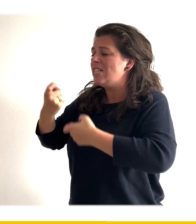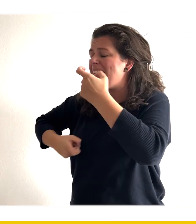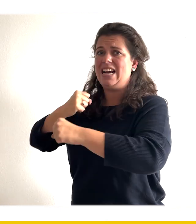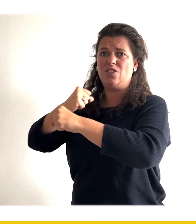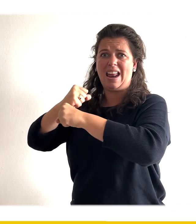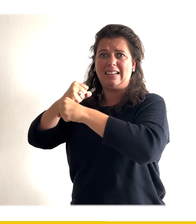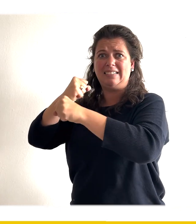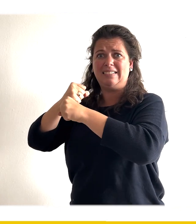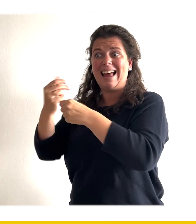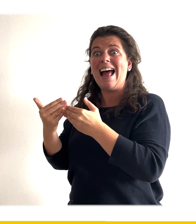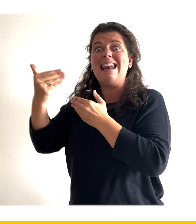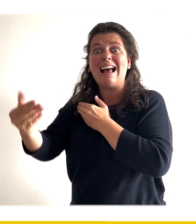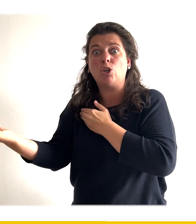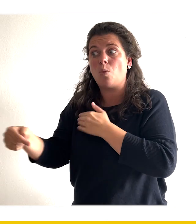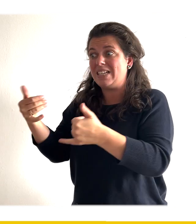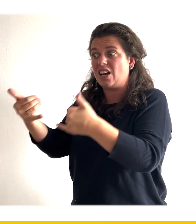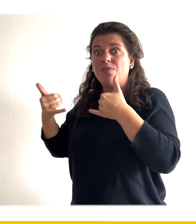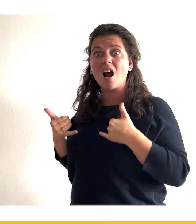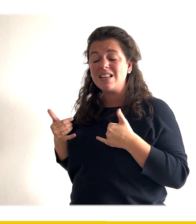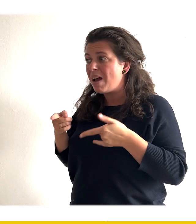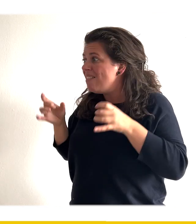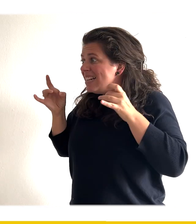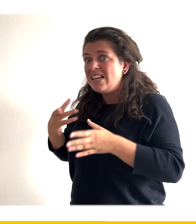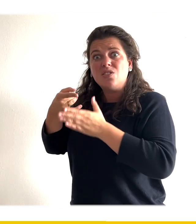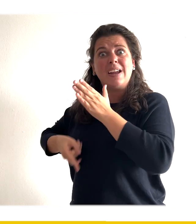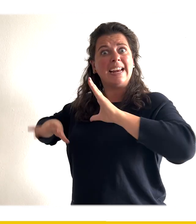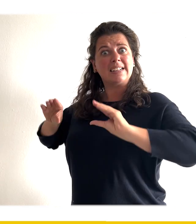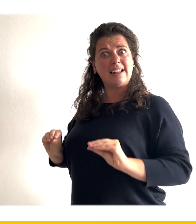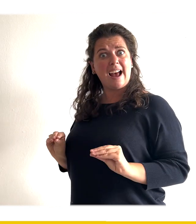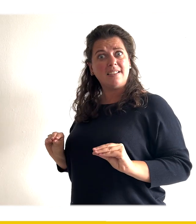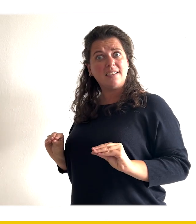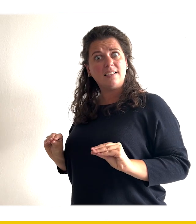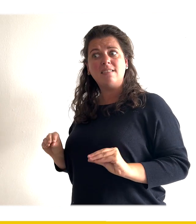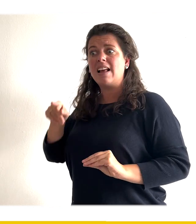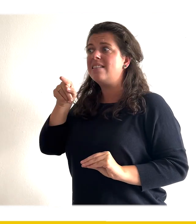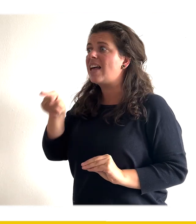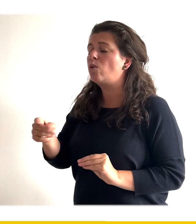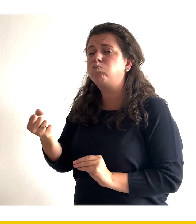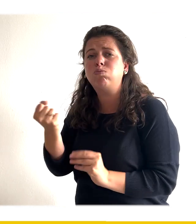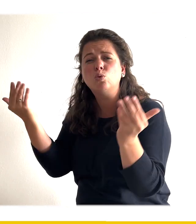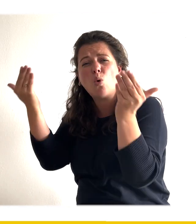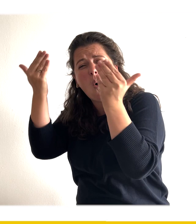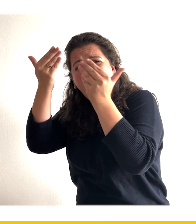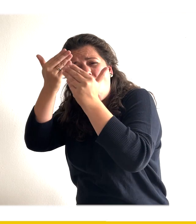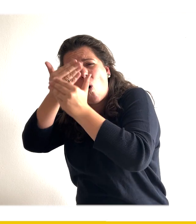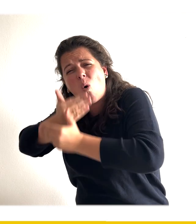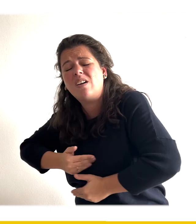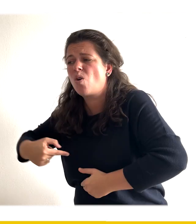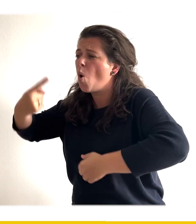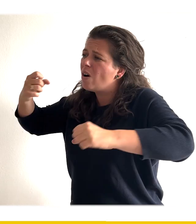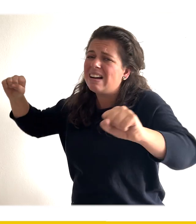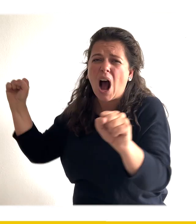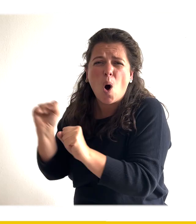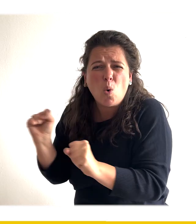gevangenis terecht, terwijl hij helemaal niets verkeerds heeft gedaan. En daar is het nog donkerder en nog kouder.